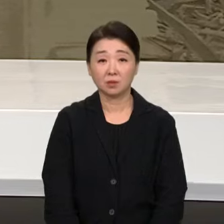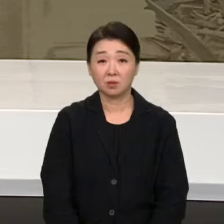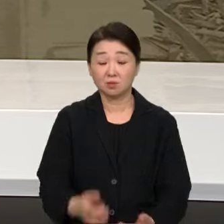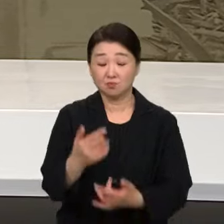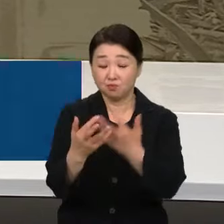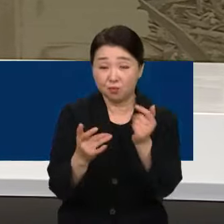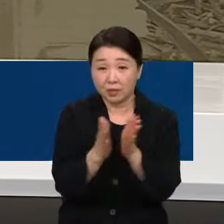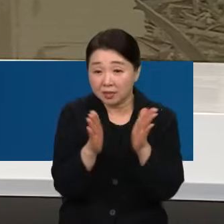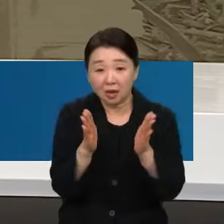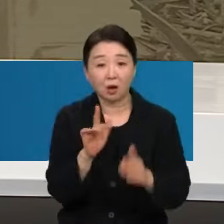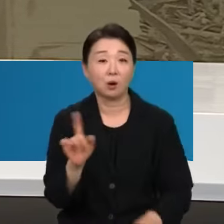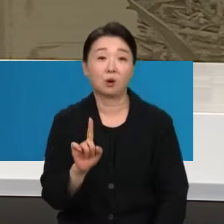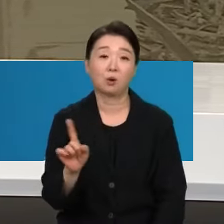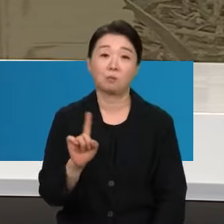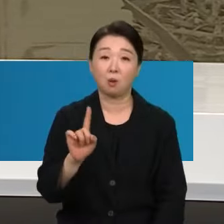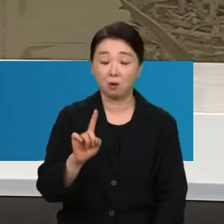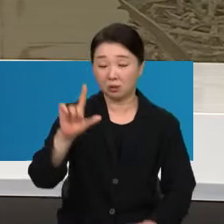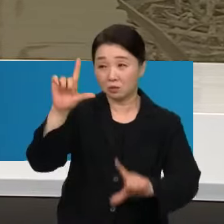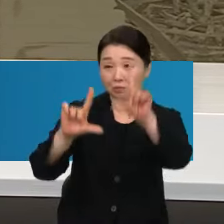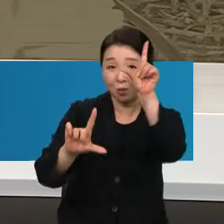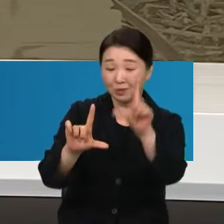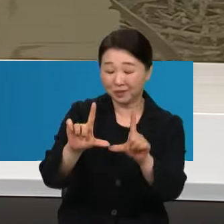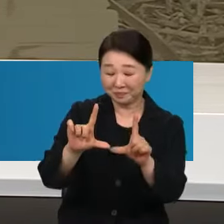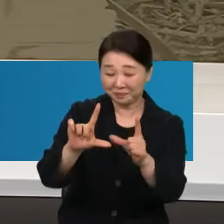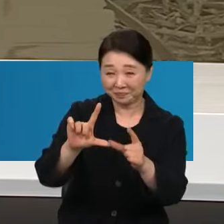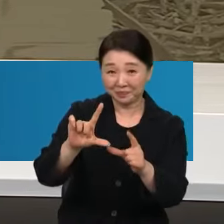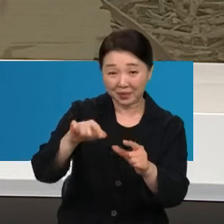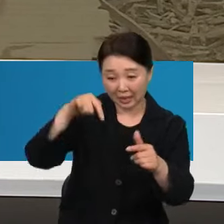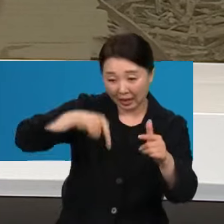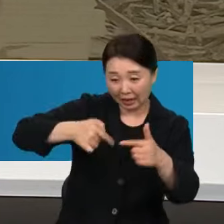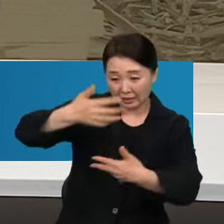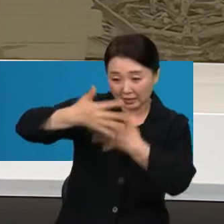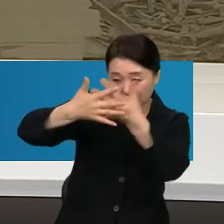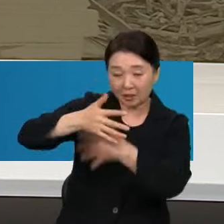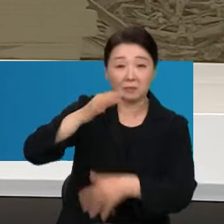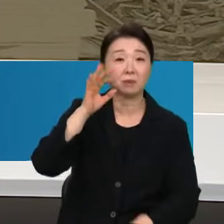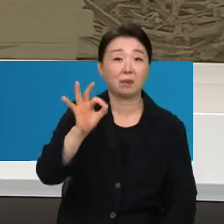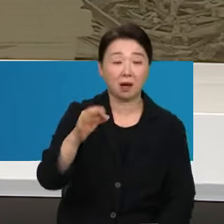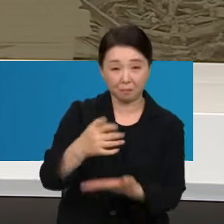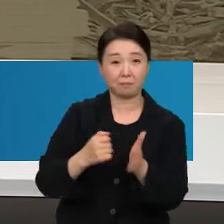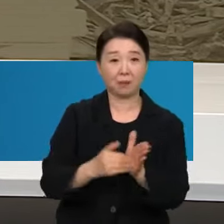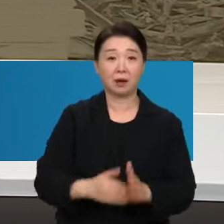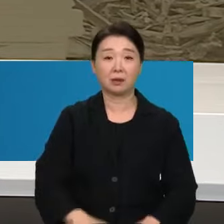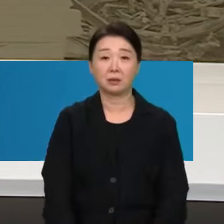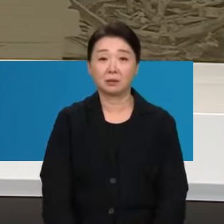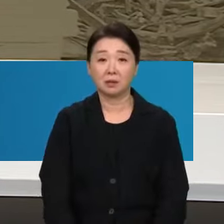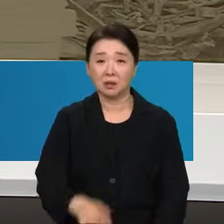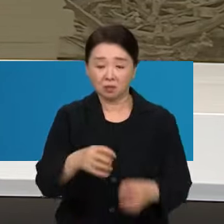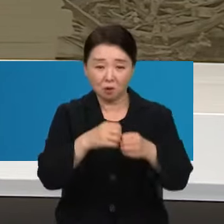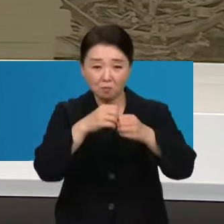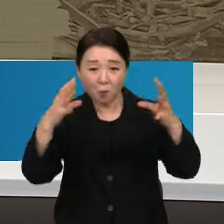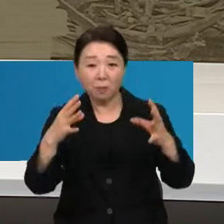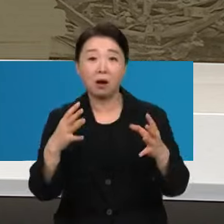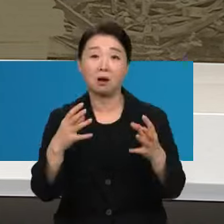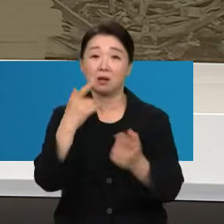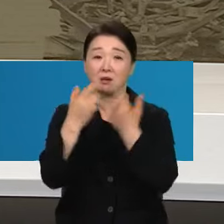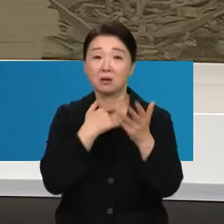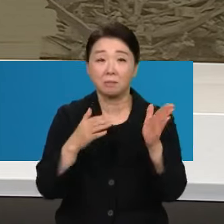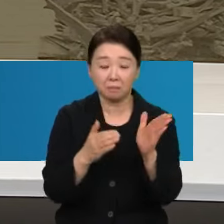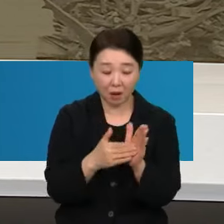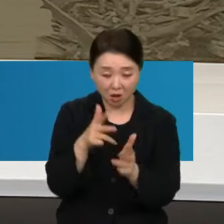불이 어떻게 시작됐는지 그 모습이 포착된 공장 내부 CCTV를 저희가 확보했습니다. 처음 폭발이 나고